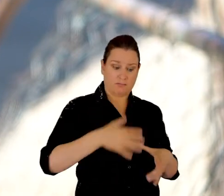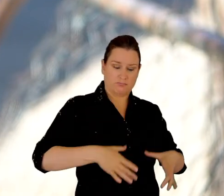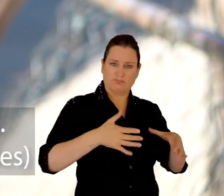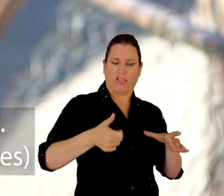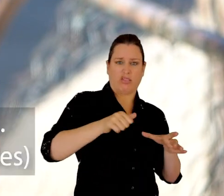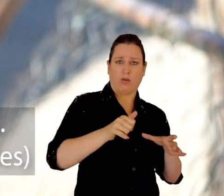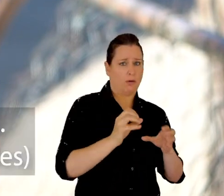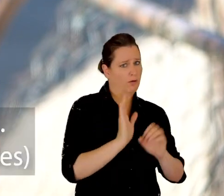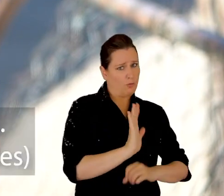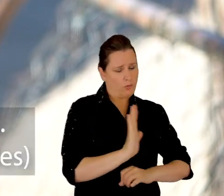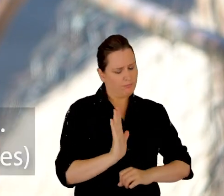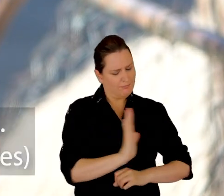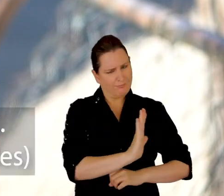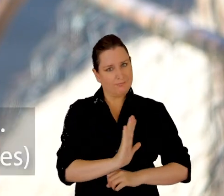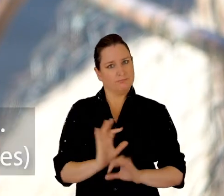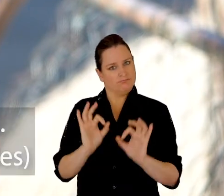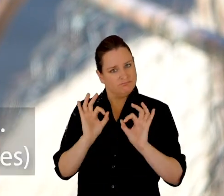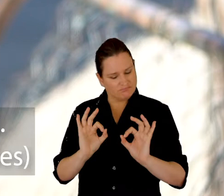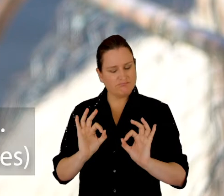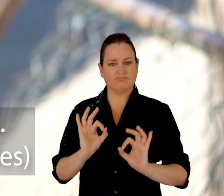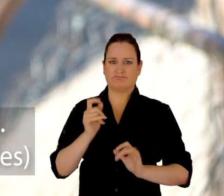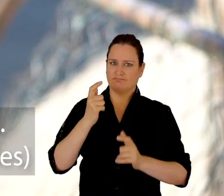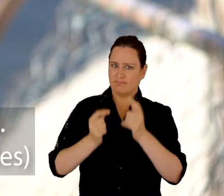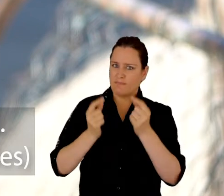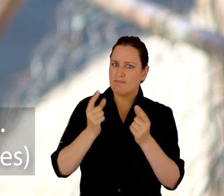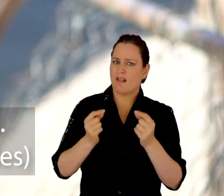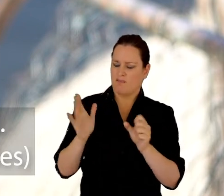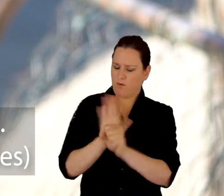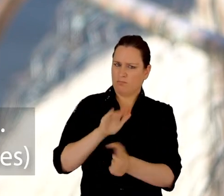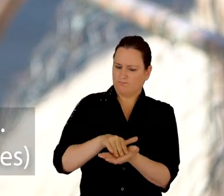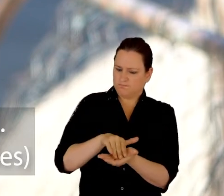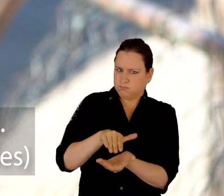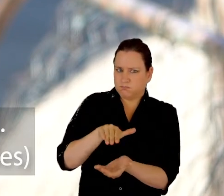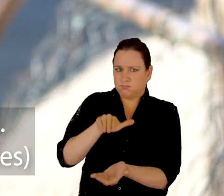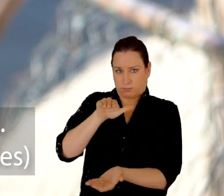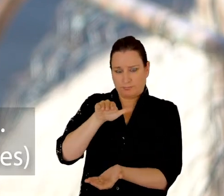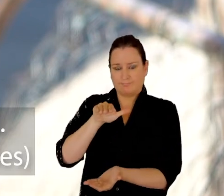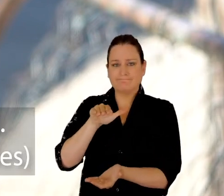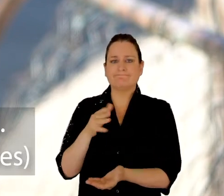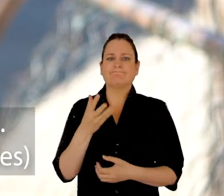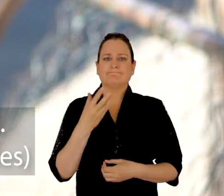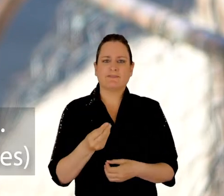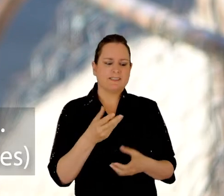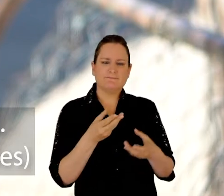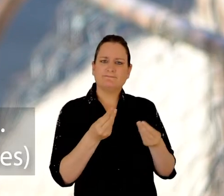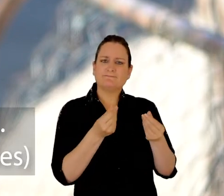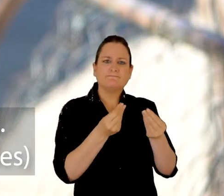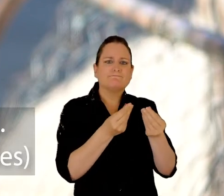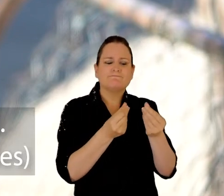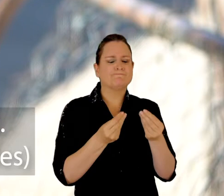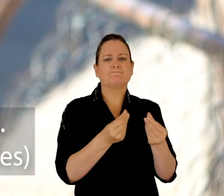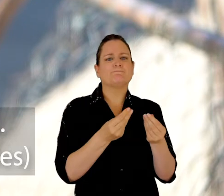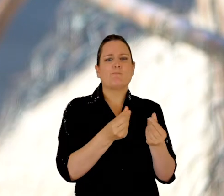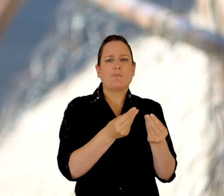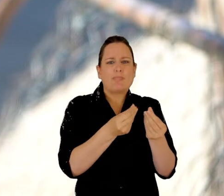laten koken, maar hulle het met schoonmelk het hulle in die pap gemaakt en hulle het die melkstijsels, dat lijkt